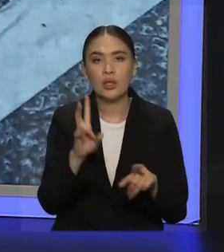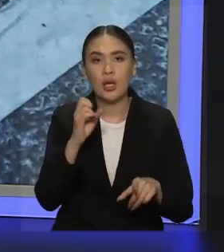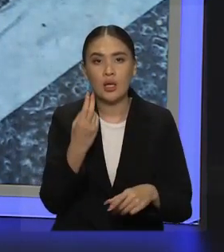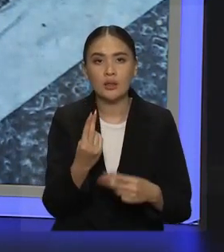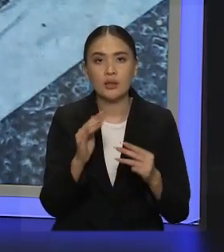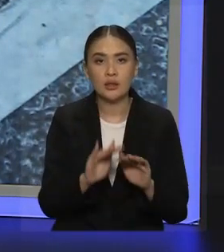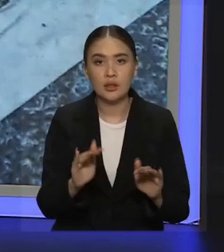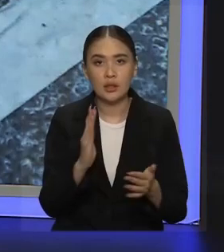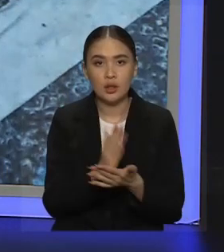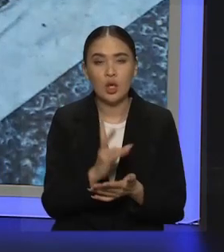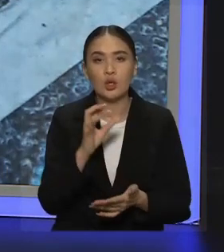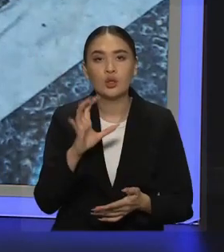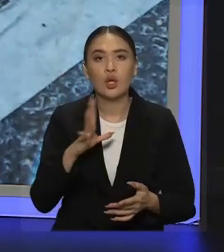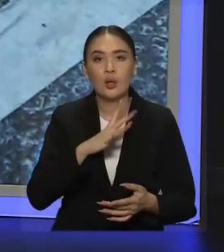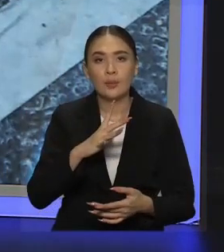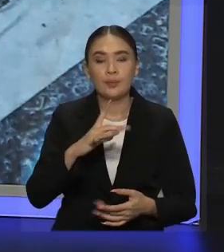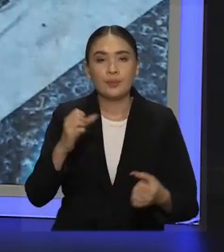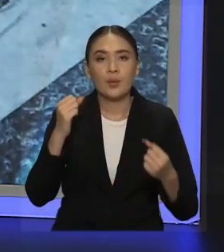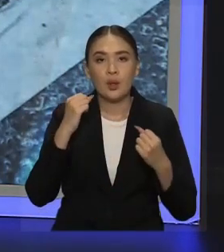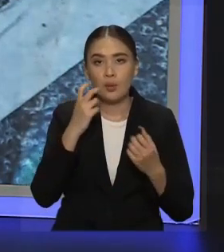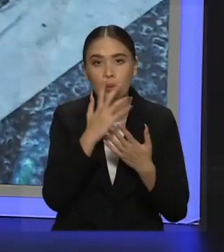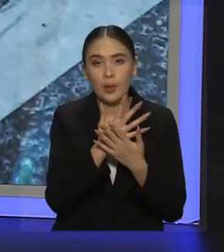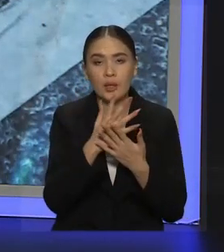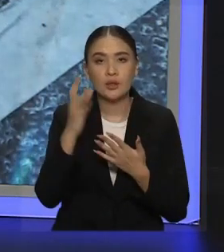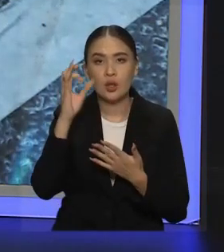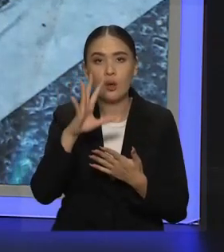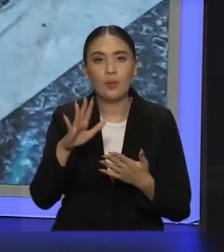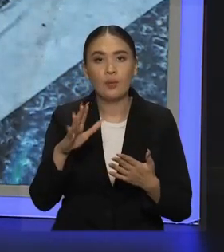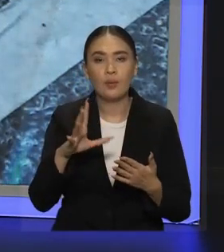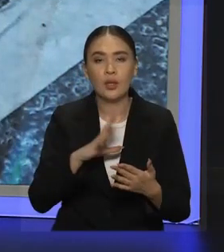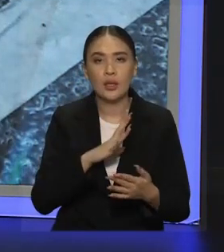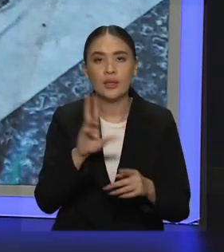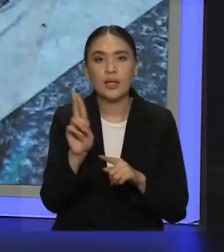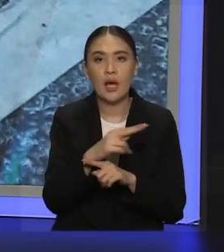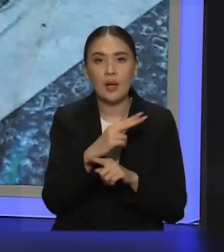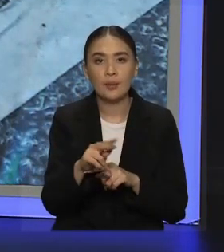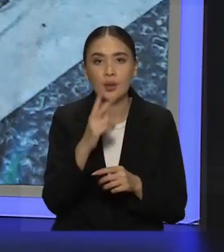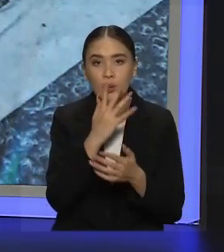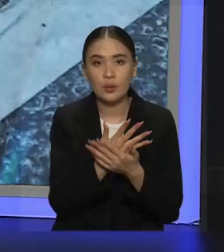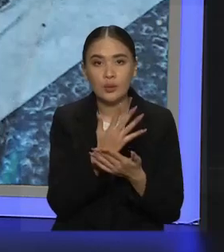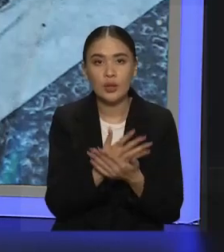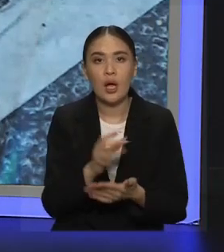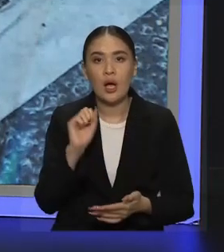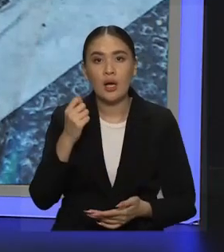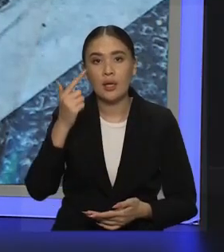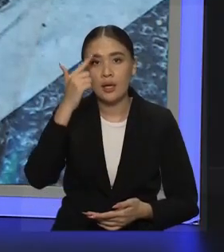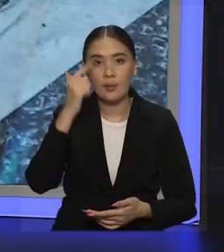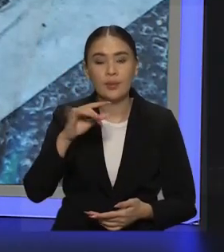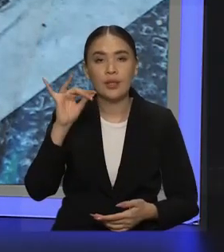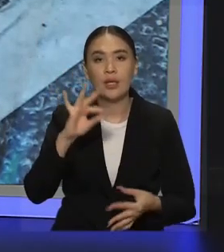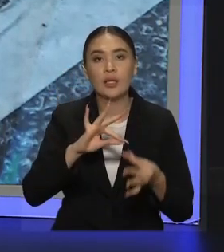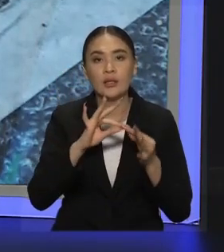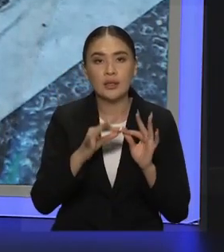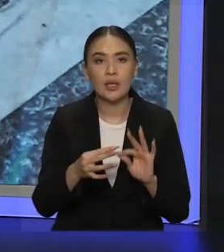Балаларды ұлттық спорт түріне ұстаздары баулыған екен. Асық ойыны тұнып тұрған тәрбиенің көзі. Ал білім мен тәрбие қашанда